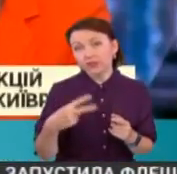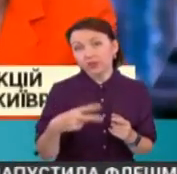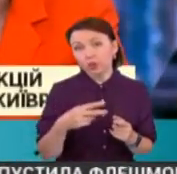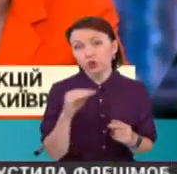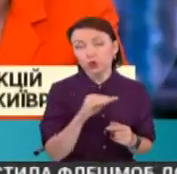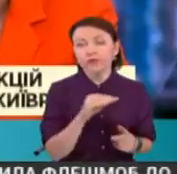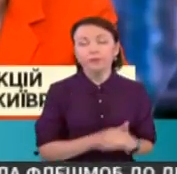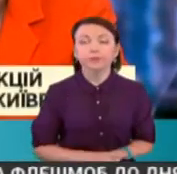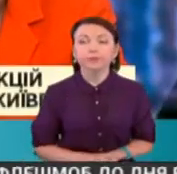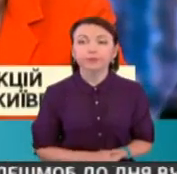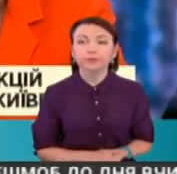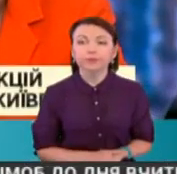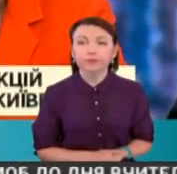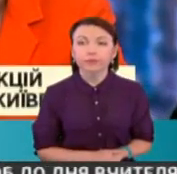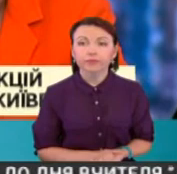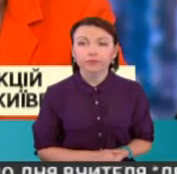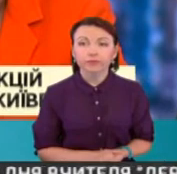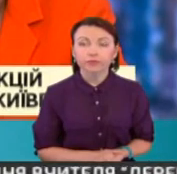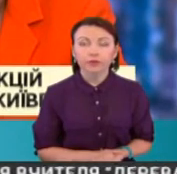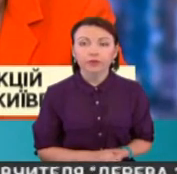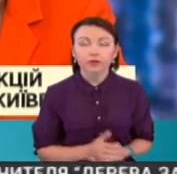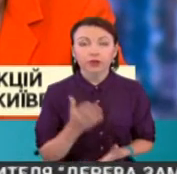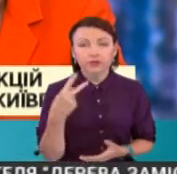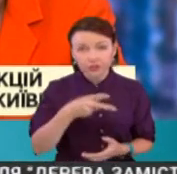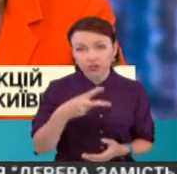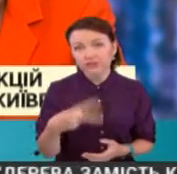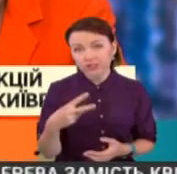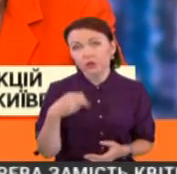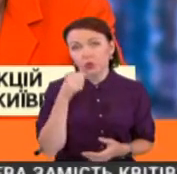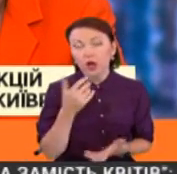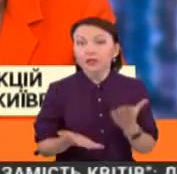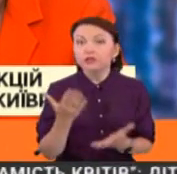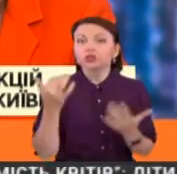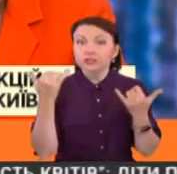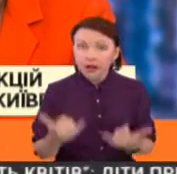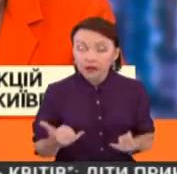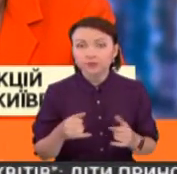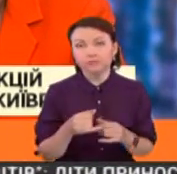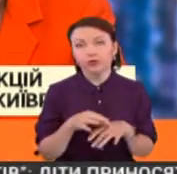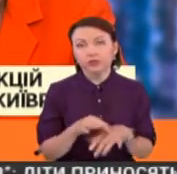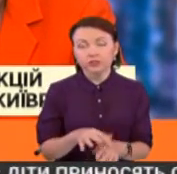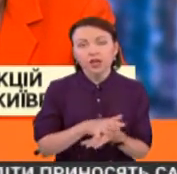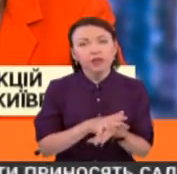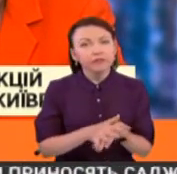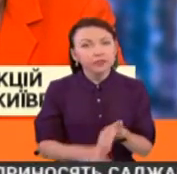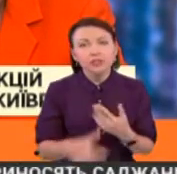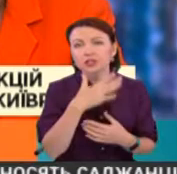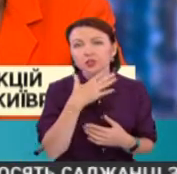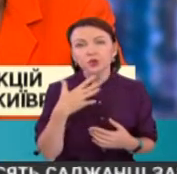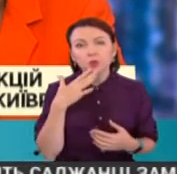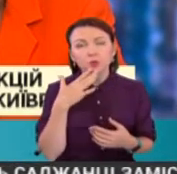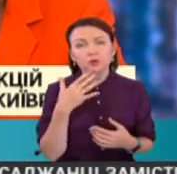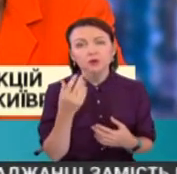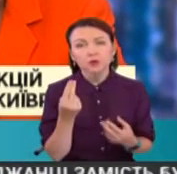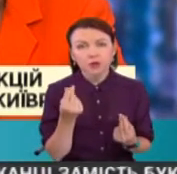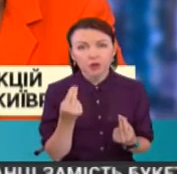так. 20-й рік. Тобто, якщо навіть зараз провести ці вибори, витратити купу грошей, то через рік